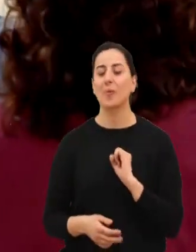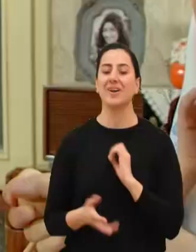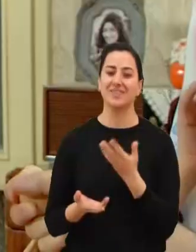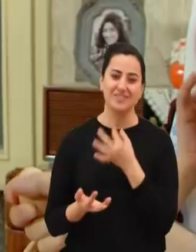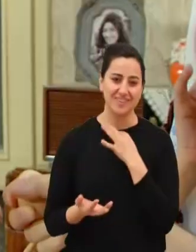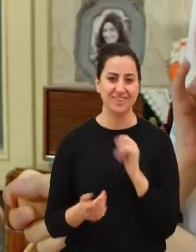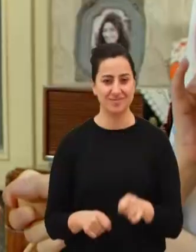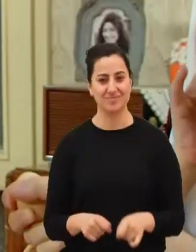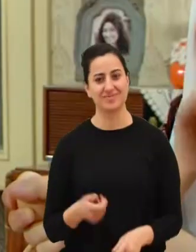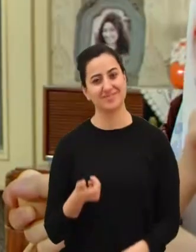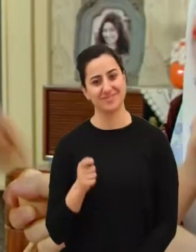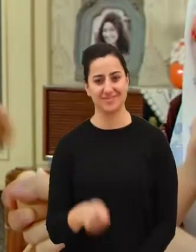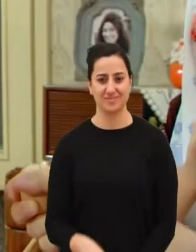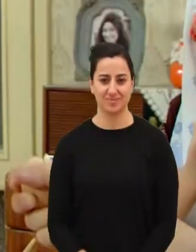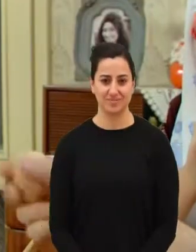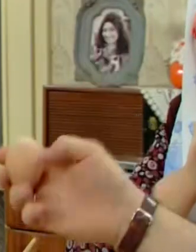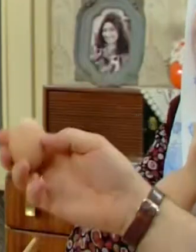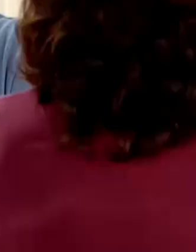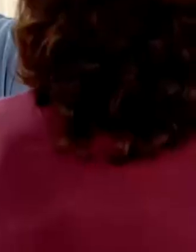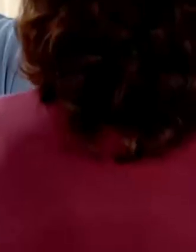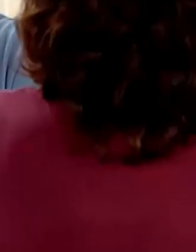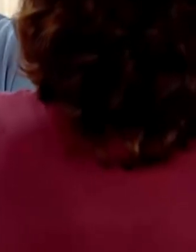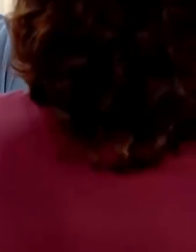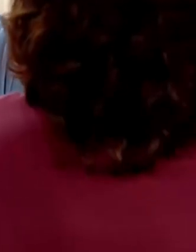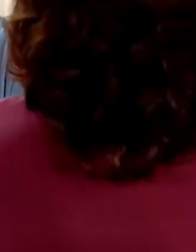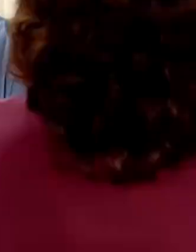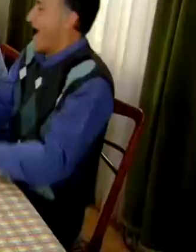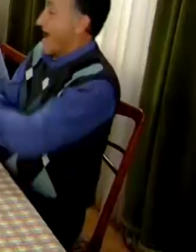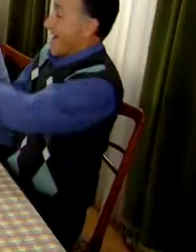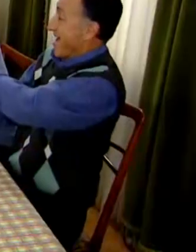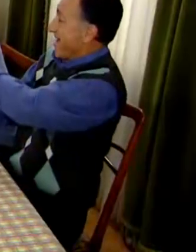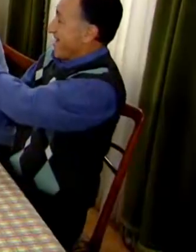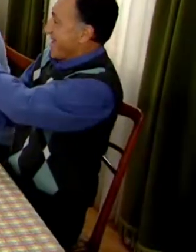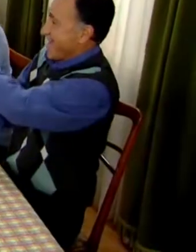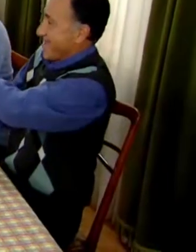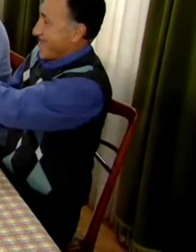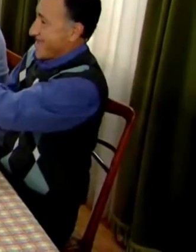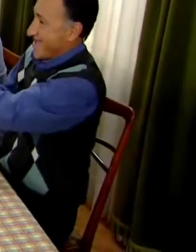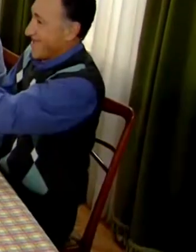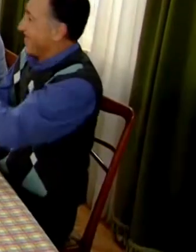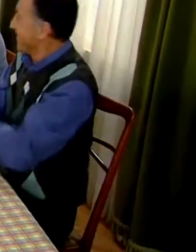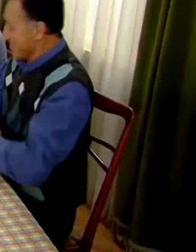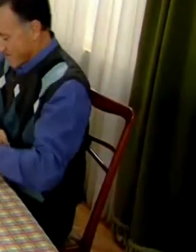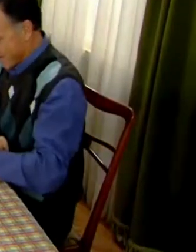Estağfurullah. Lütfen. Ahmet Bey korkmayın ya. Lütfen. Gülden haşlanmış yumurtasını Ahmet'inkine tutuşturunca Ahmet'in yumurtası çatladı.